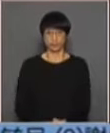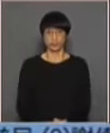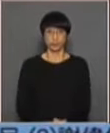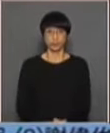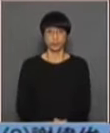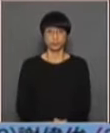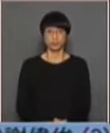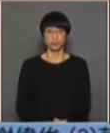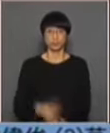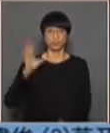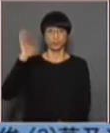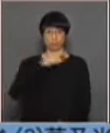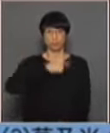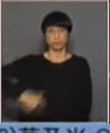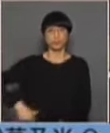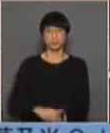黄毓民议员。